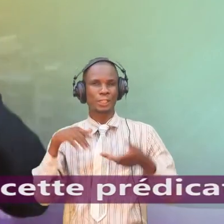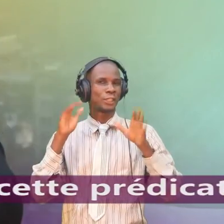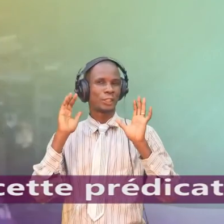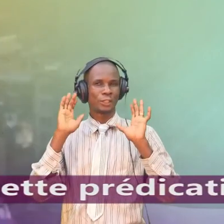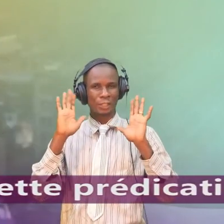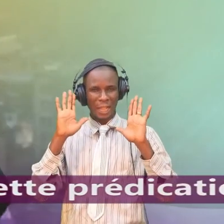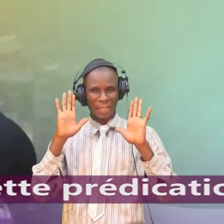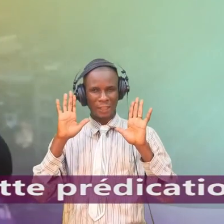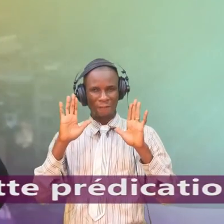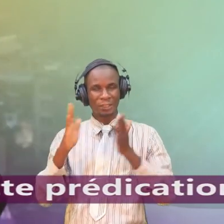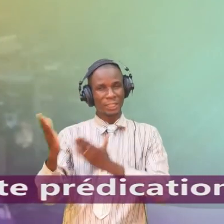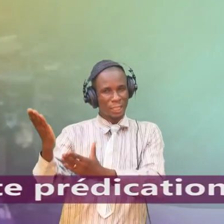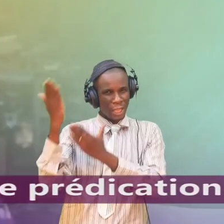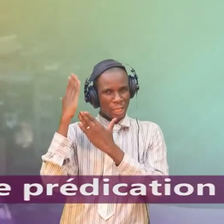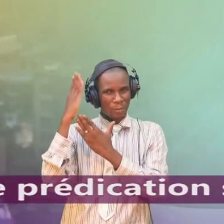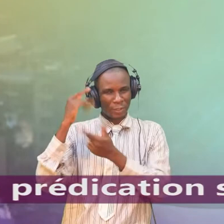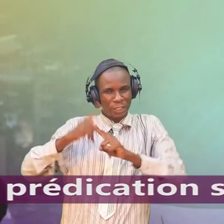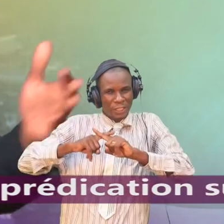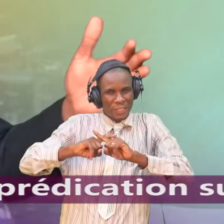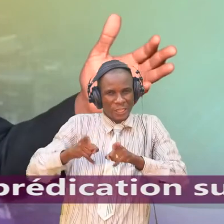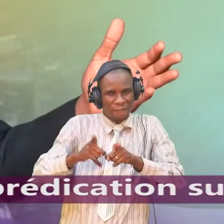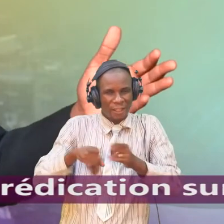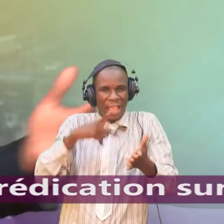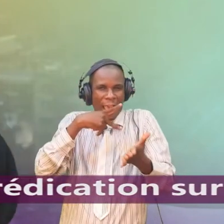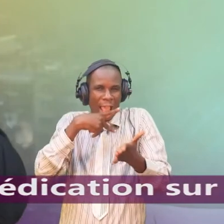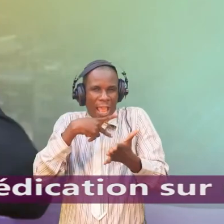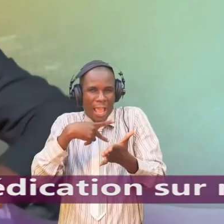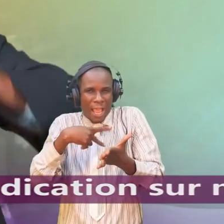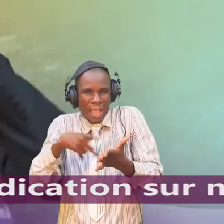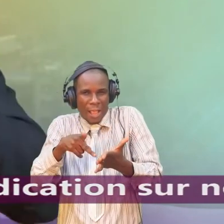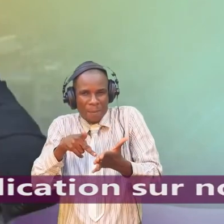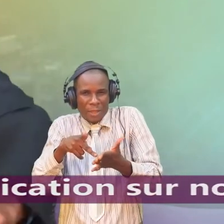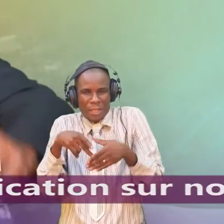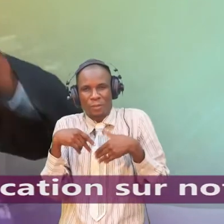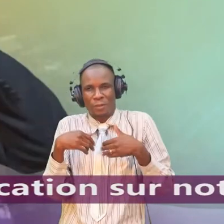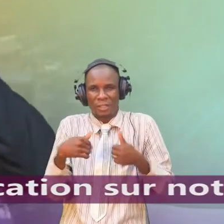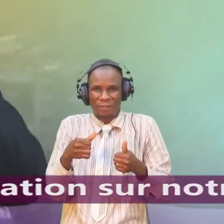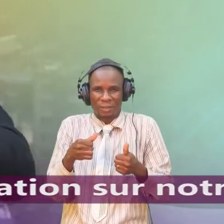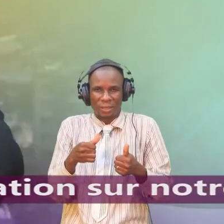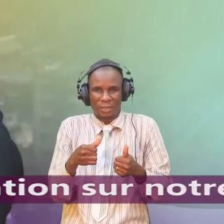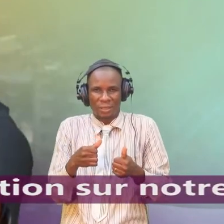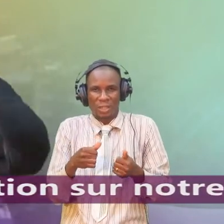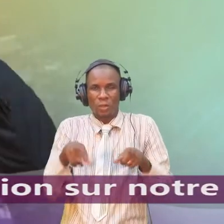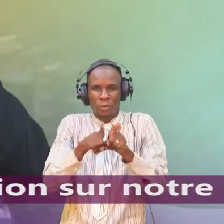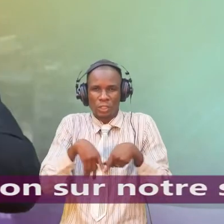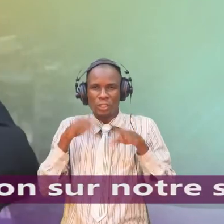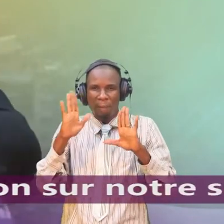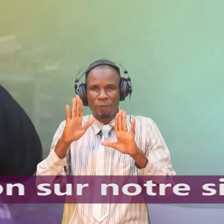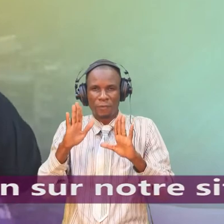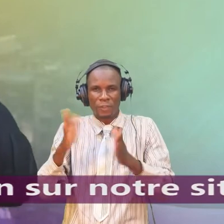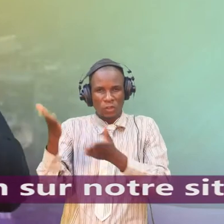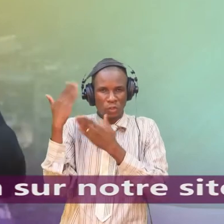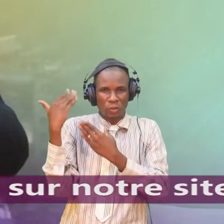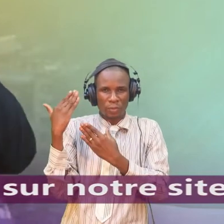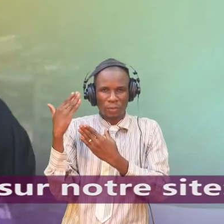Haiwezekane kutoa pesa na fedha kununua wokovu. Dhahabu haiwezi kununua wokovu. Damu ya Yesu